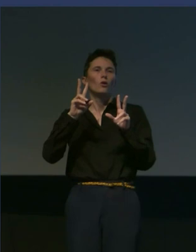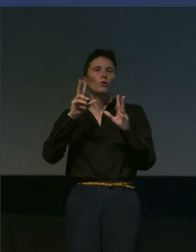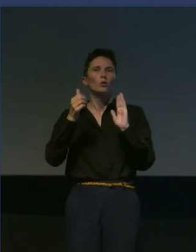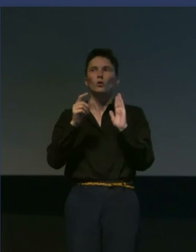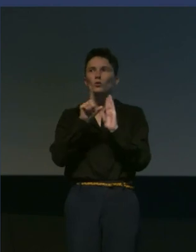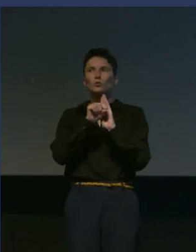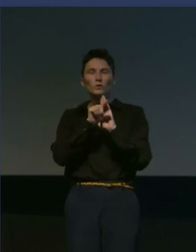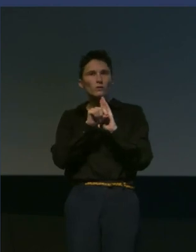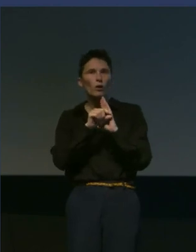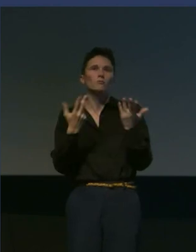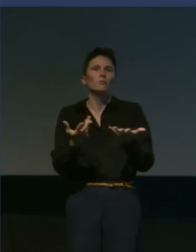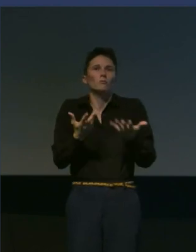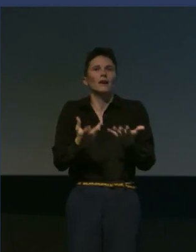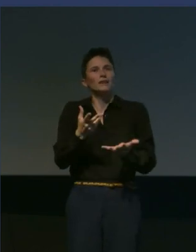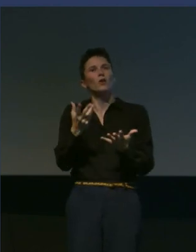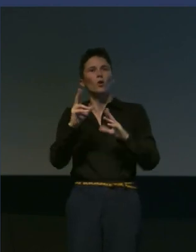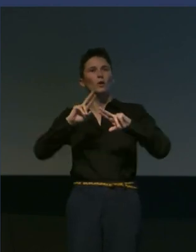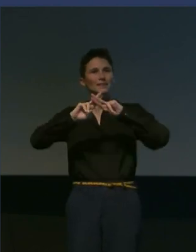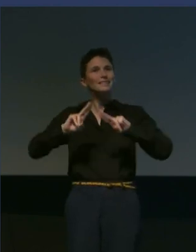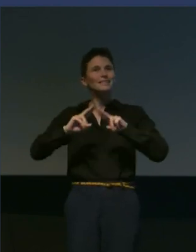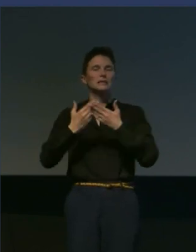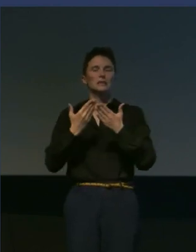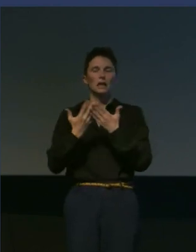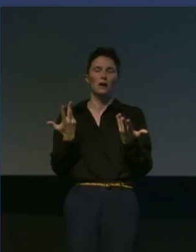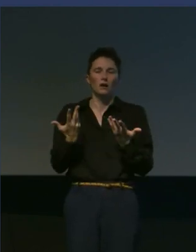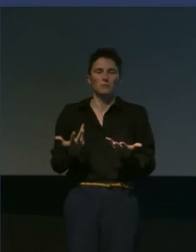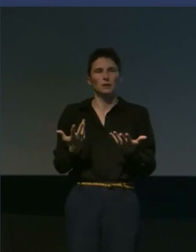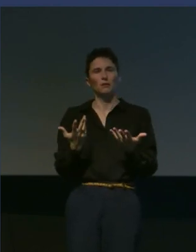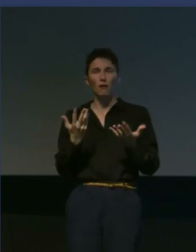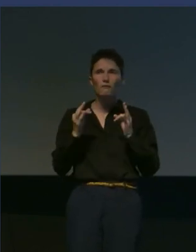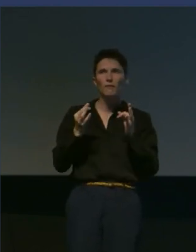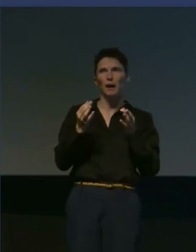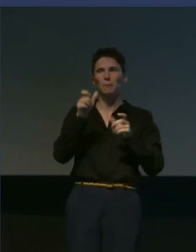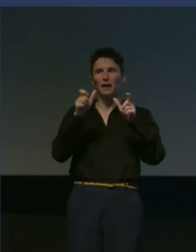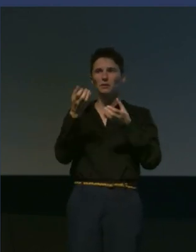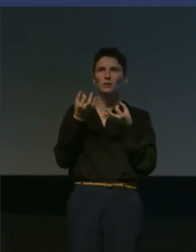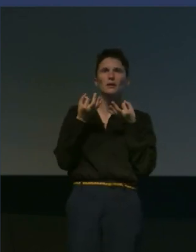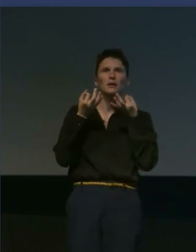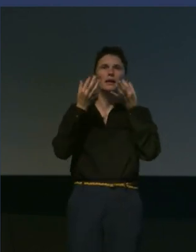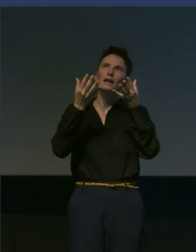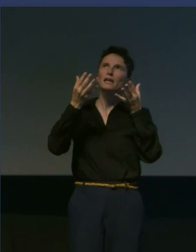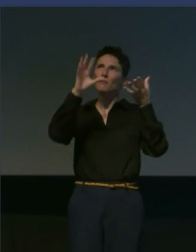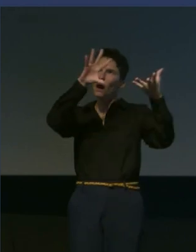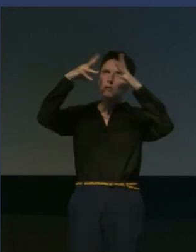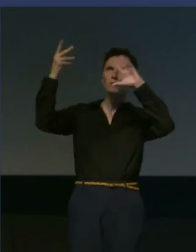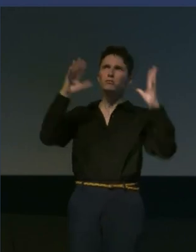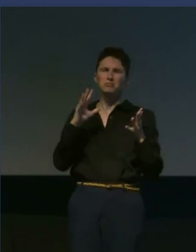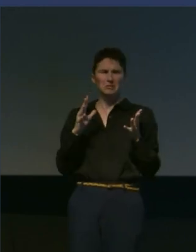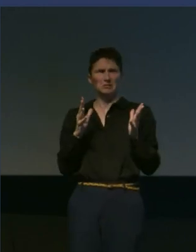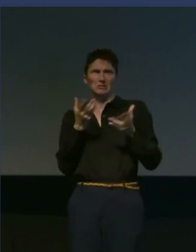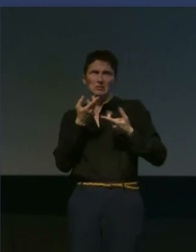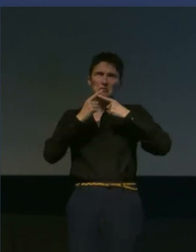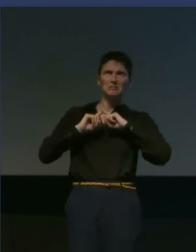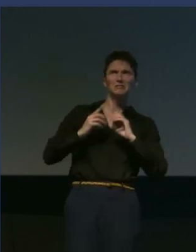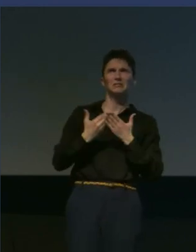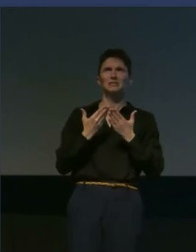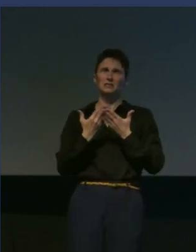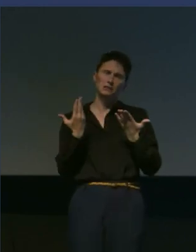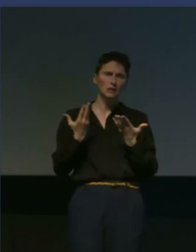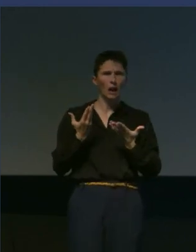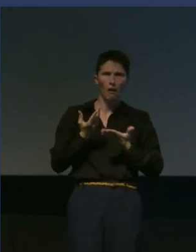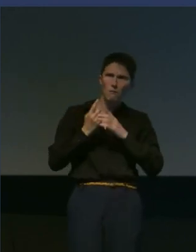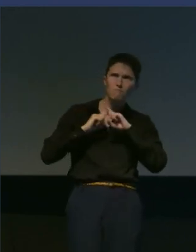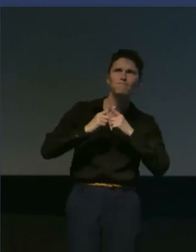qui sont associés aux climato-sceptiques et les gros réseaux climato-sceptiques et le gros réseau de la sphère scientifique